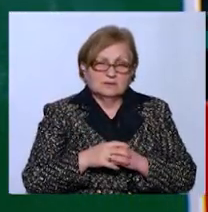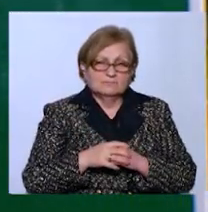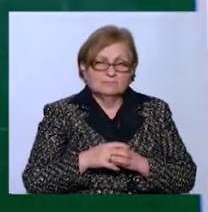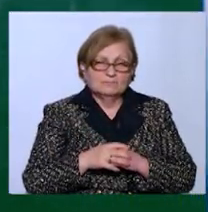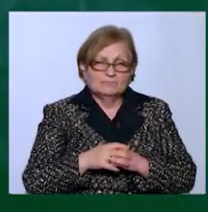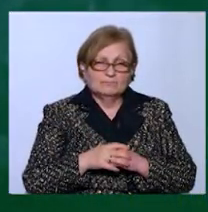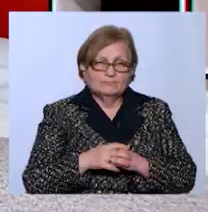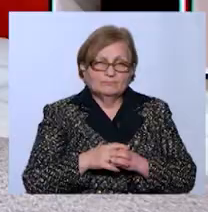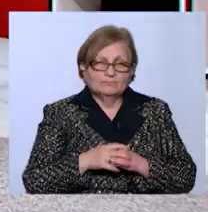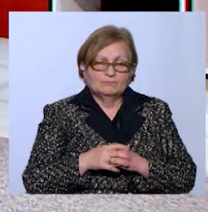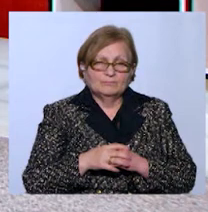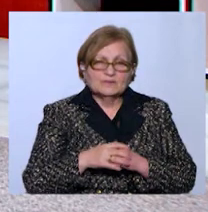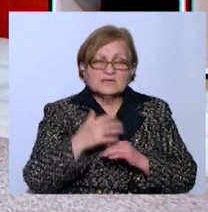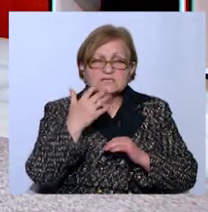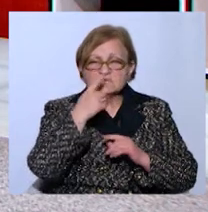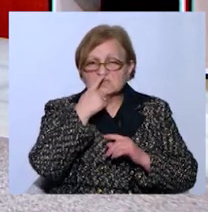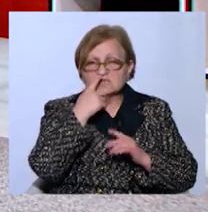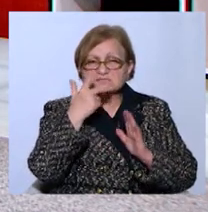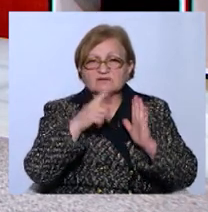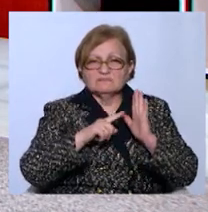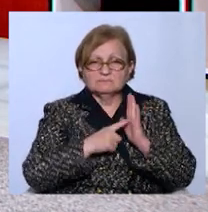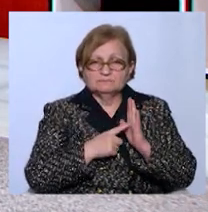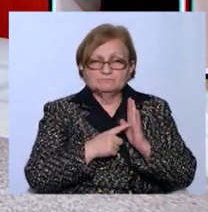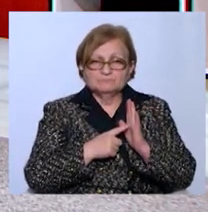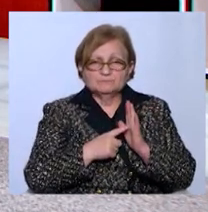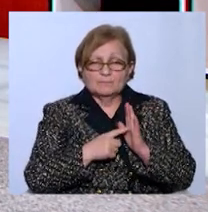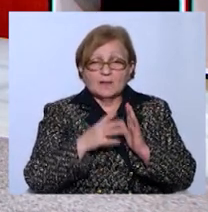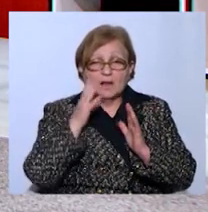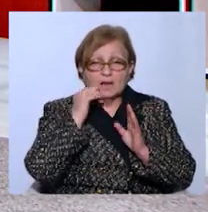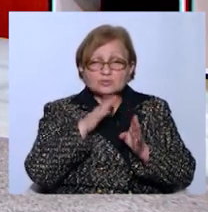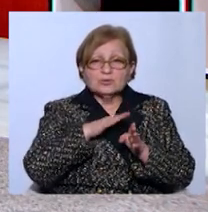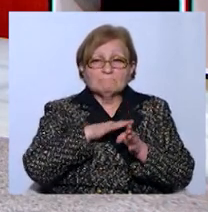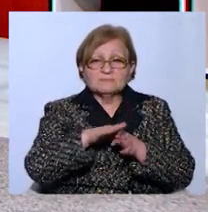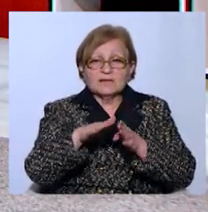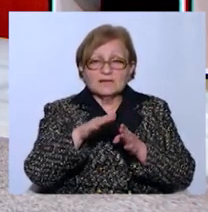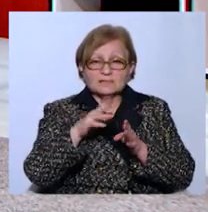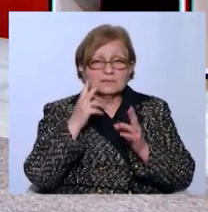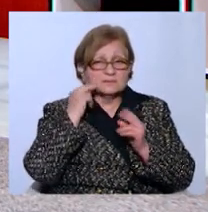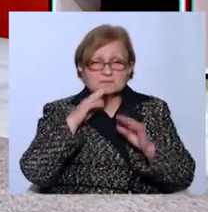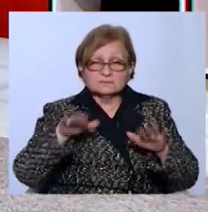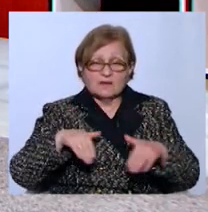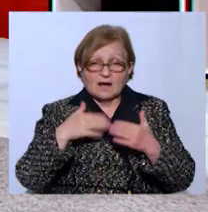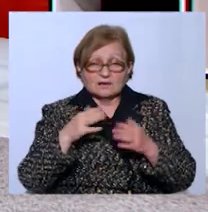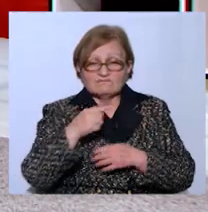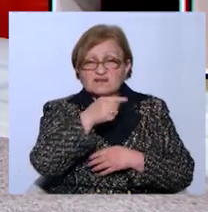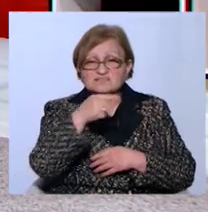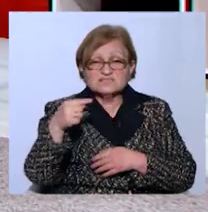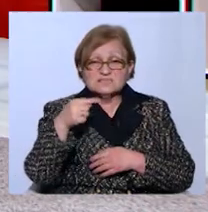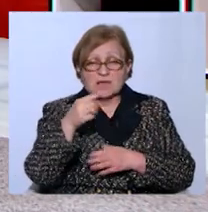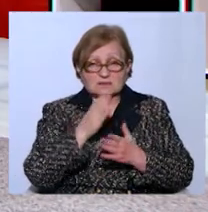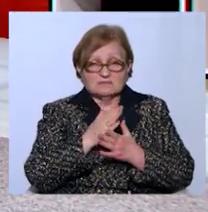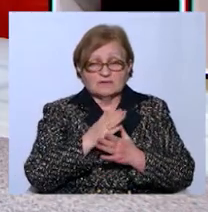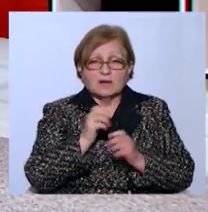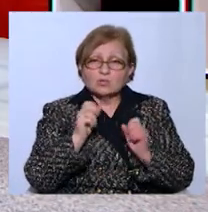ფიქრი. 3-ზე გამრავლება. საქმე იმაზეა, როცა მთელი რიცხვი არ არის და ვამრავლებ წილადზე.